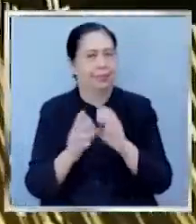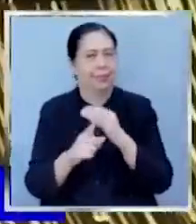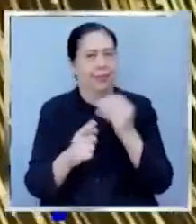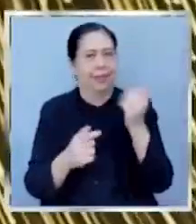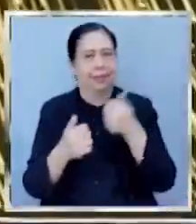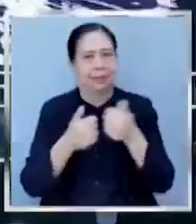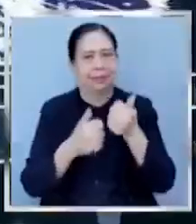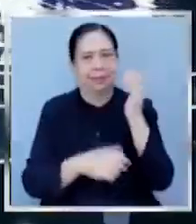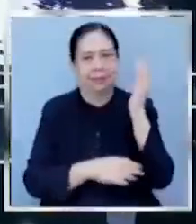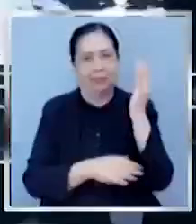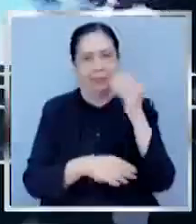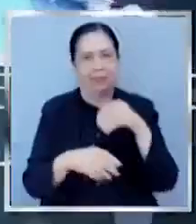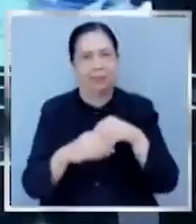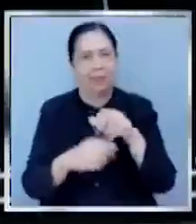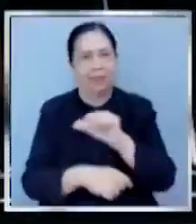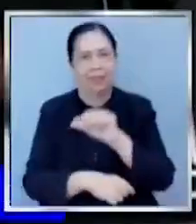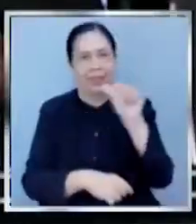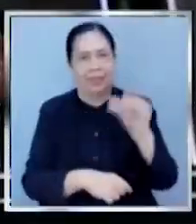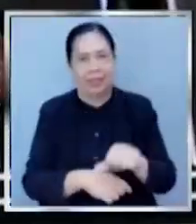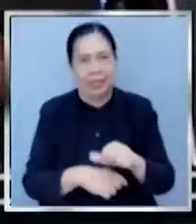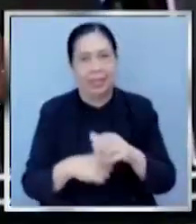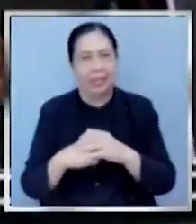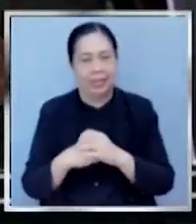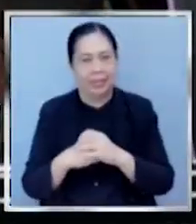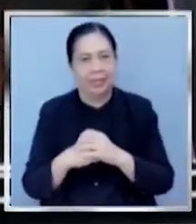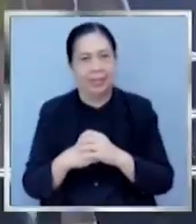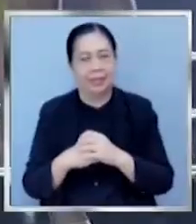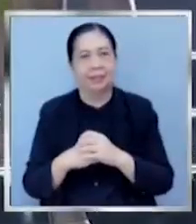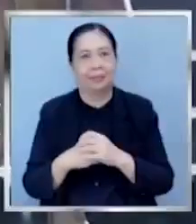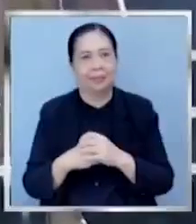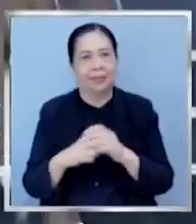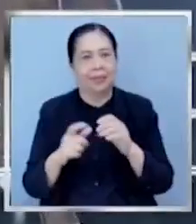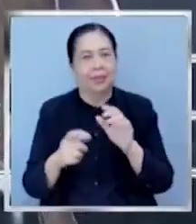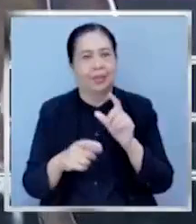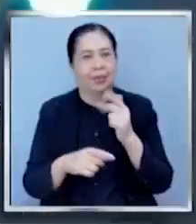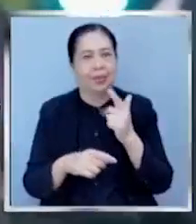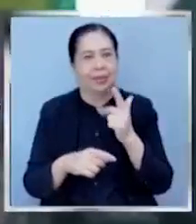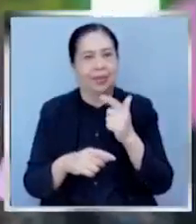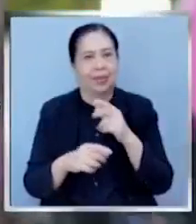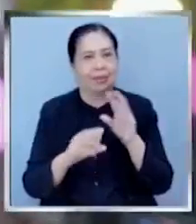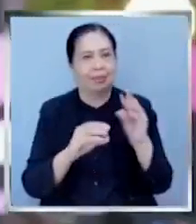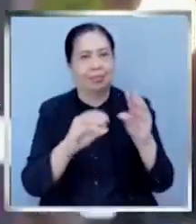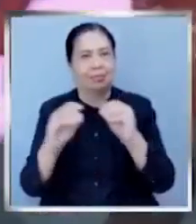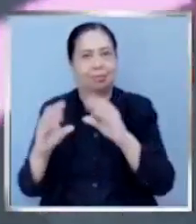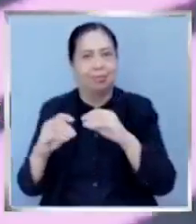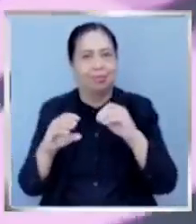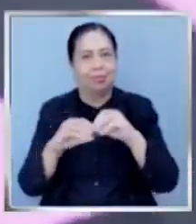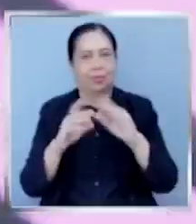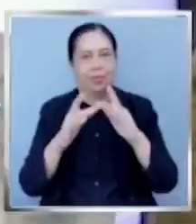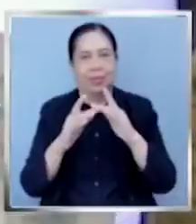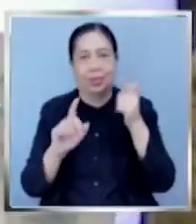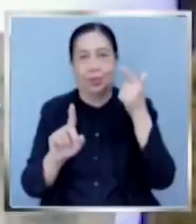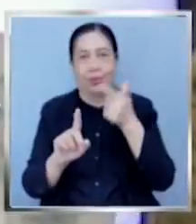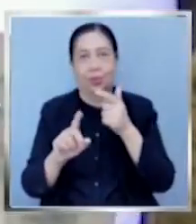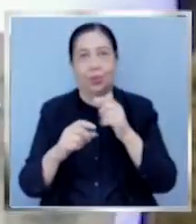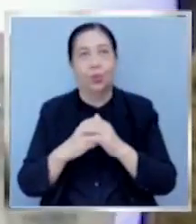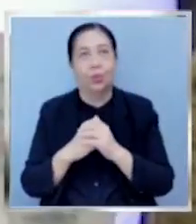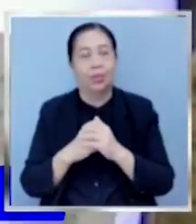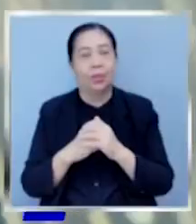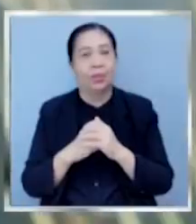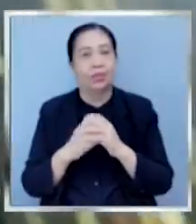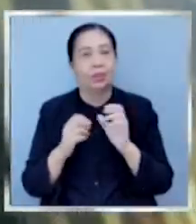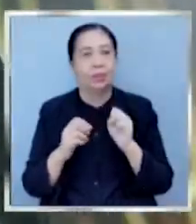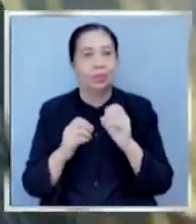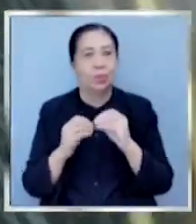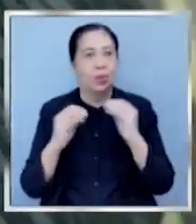sa Caluya, Antique, ang Linay Kang Semirara 2023 na pinag-uusapan online. Ang goal kasi namin is para mas ma-level